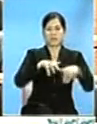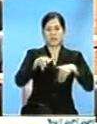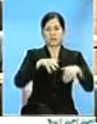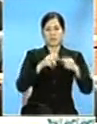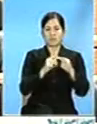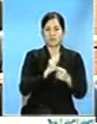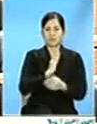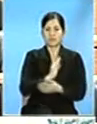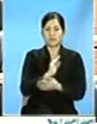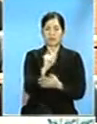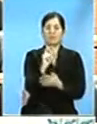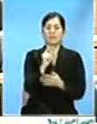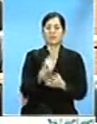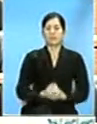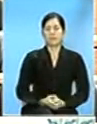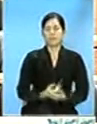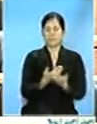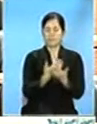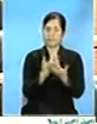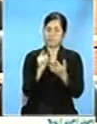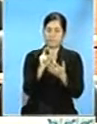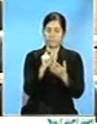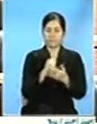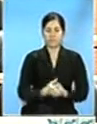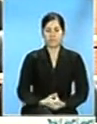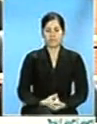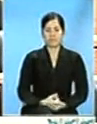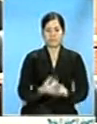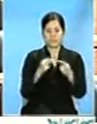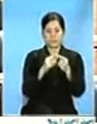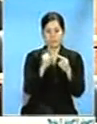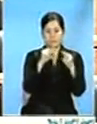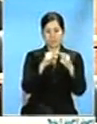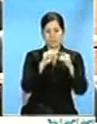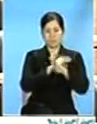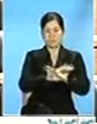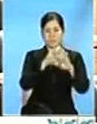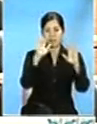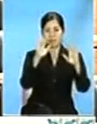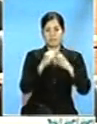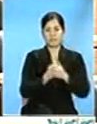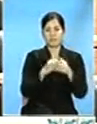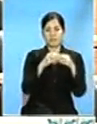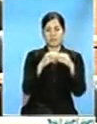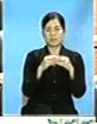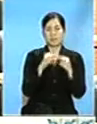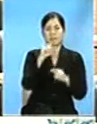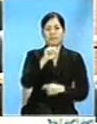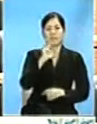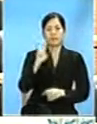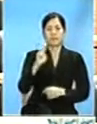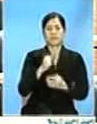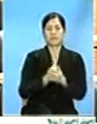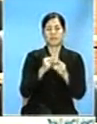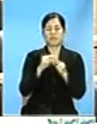างต่อนะครับการยกเลิกสว.สรรห